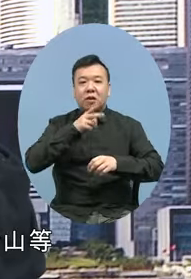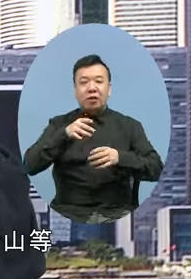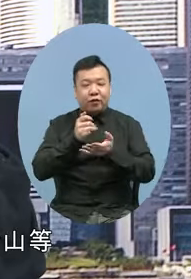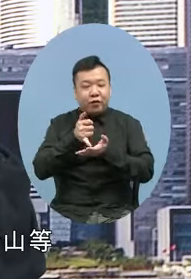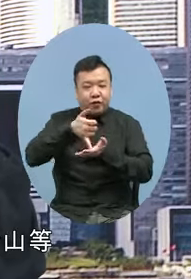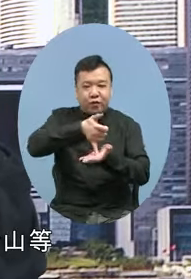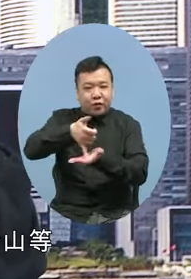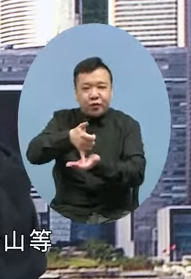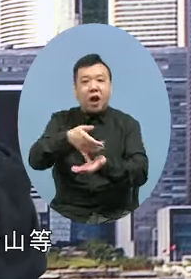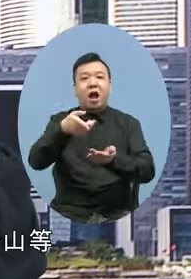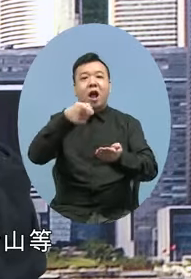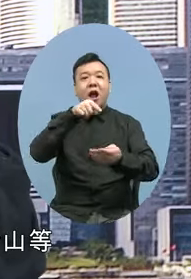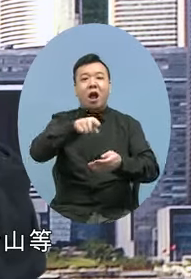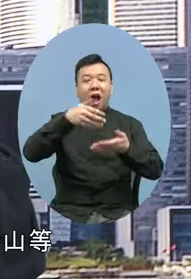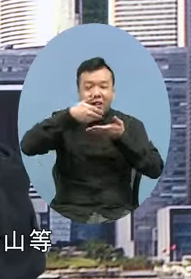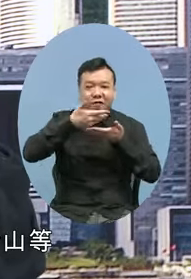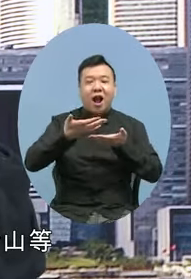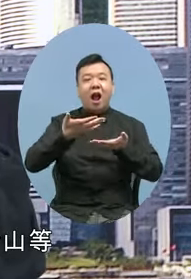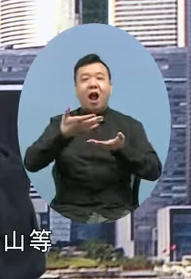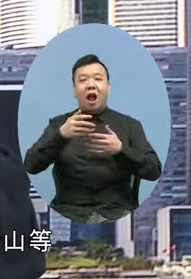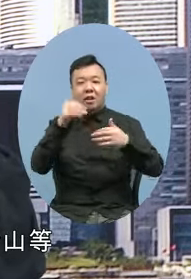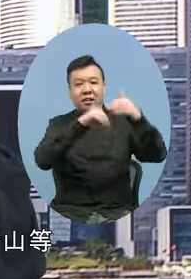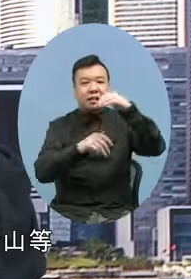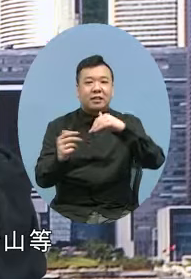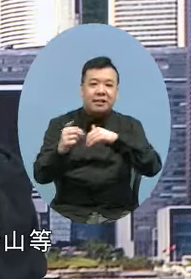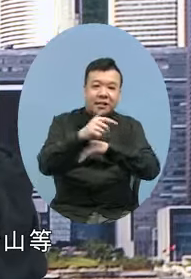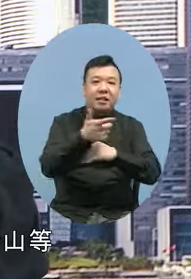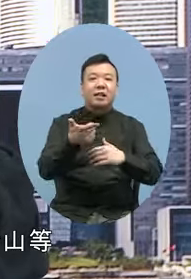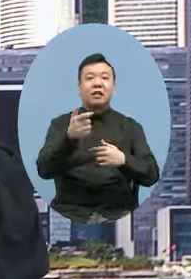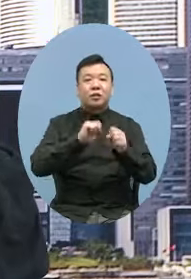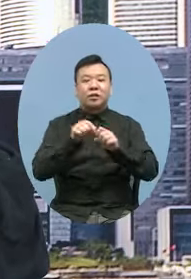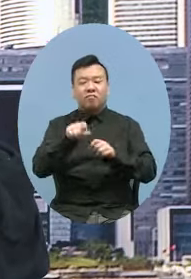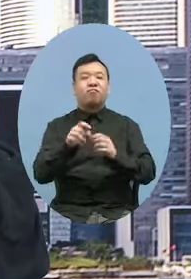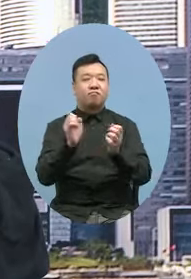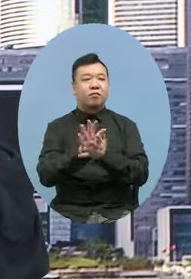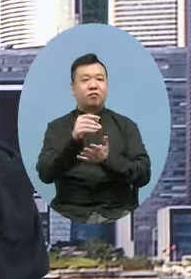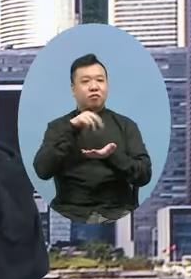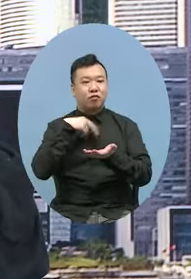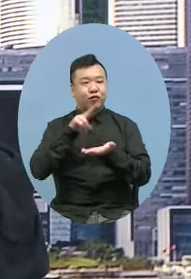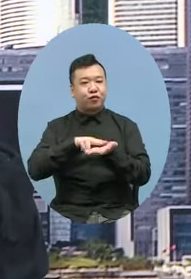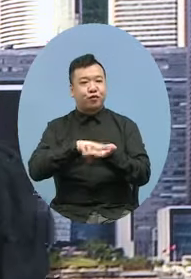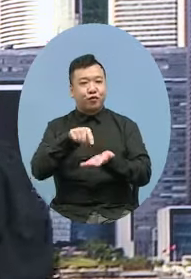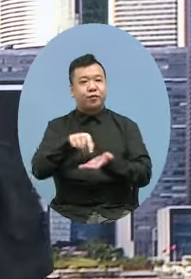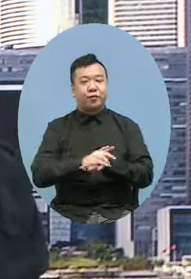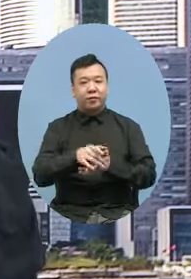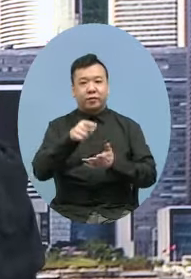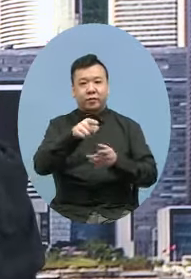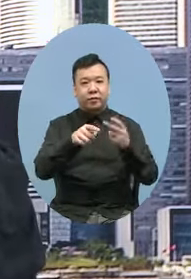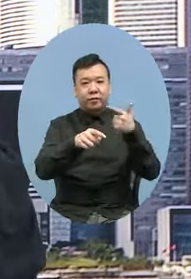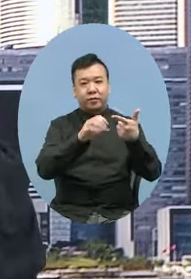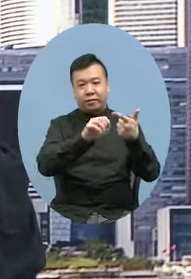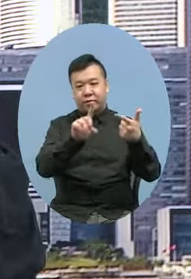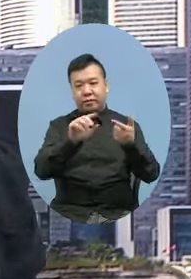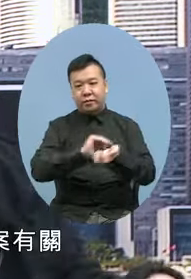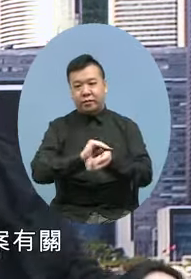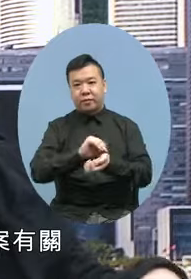啲滑水啊、食飯啊，同埋行山嘅活動嘅。咁就應該係咁樣傳染噶啦。第801宗